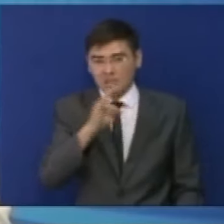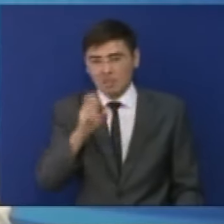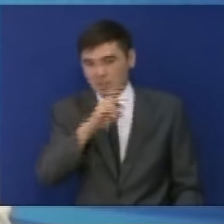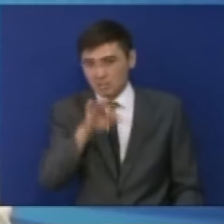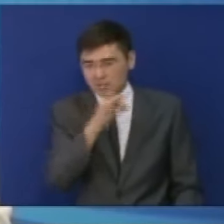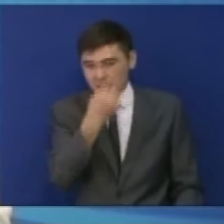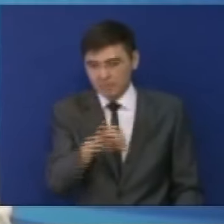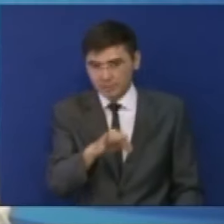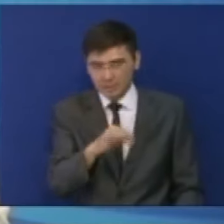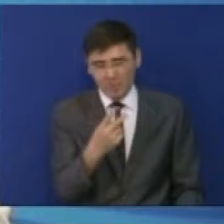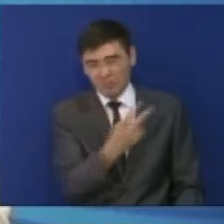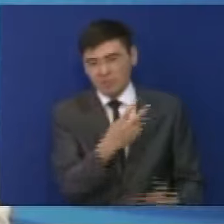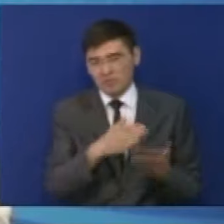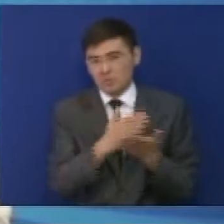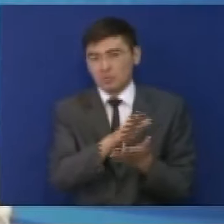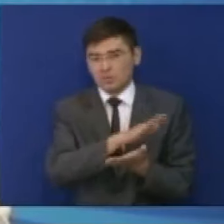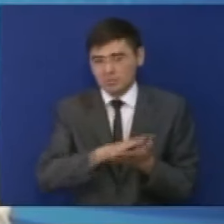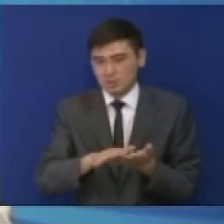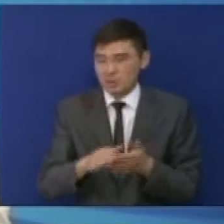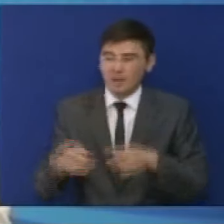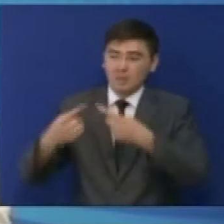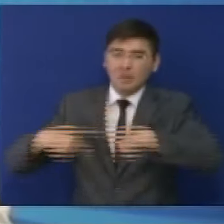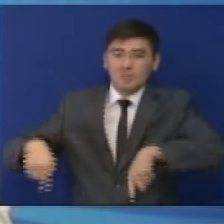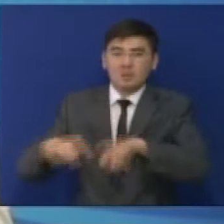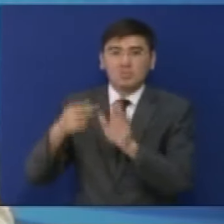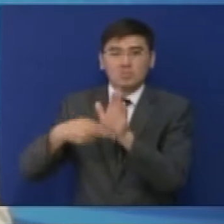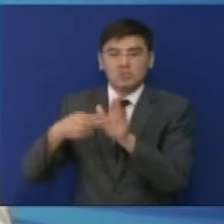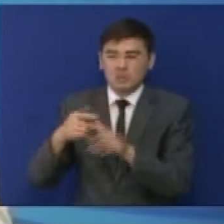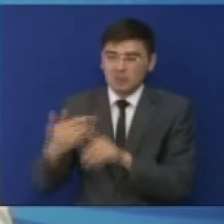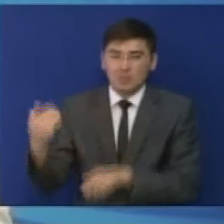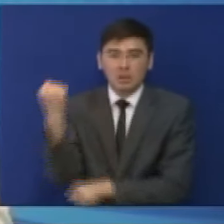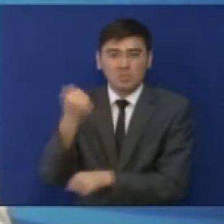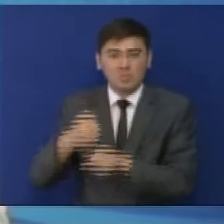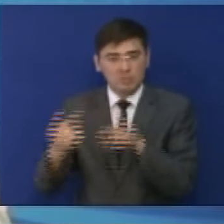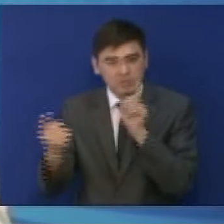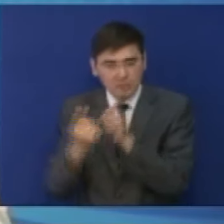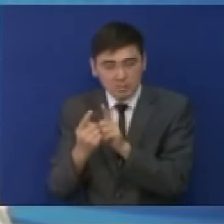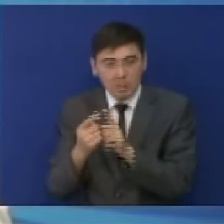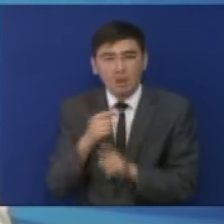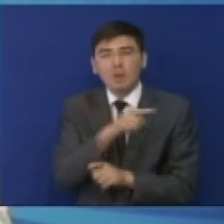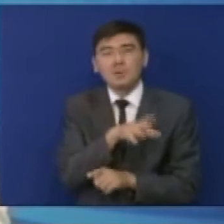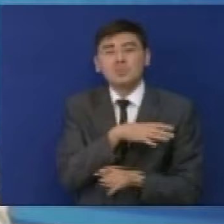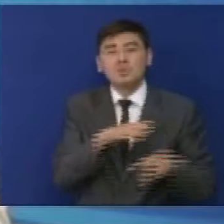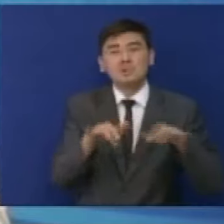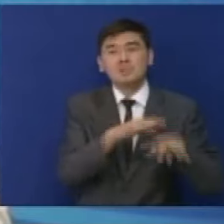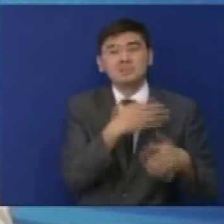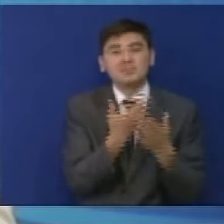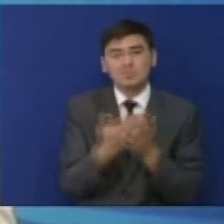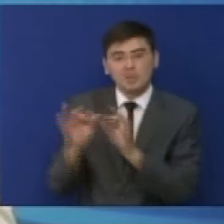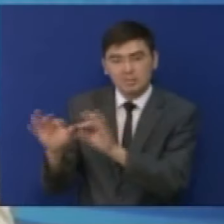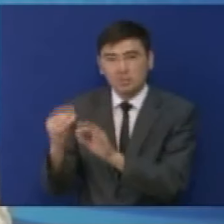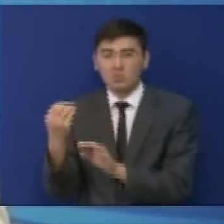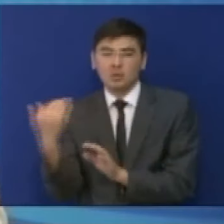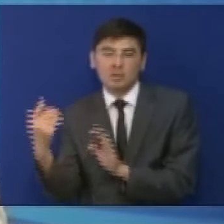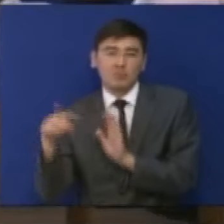встретились с сотрудниками филиала акционерного общества «Казахстан Темиржолы» и рассказали им о проводимой работе, а также ответили на поступившие